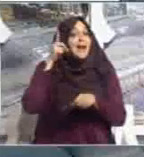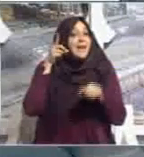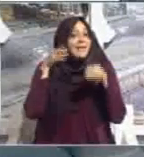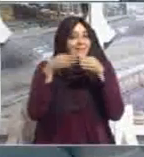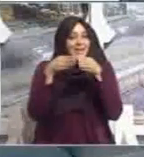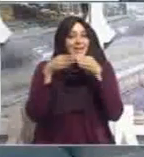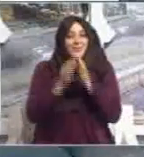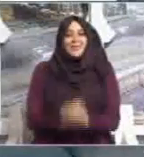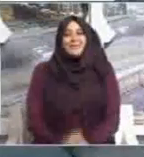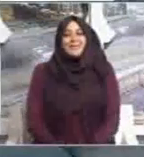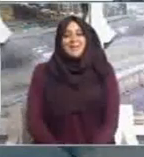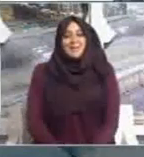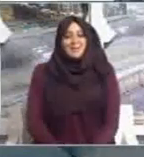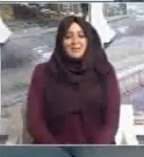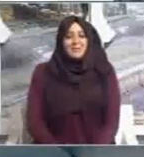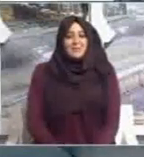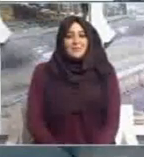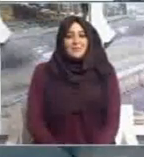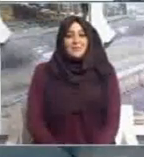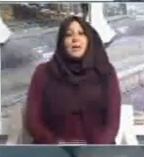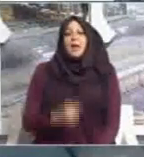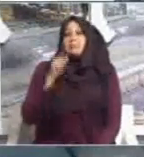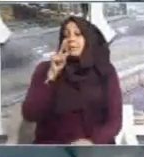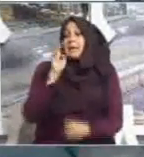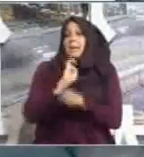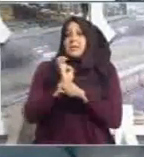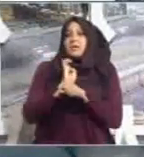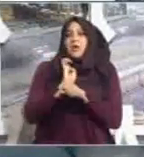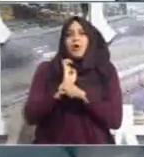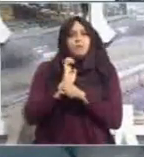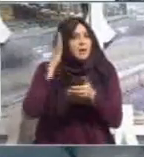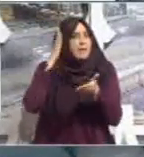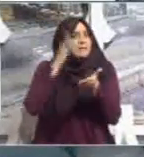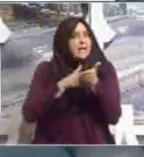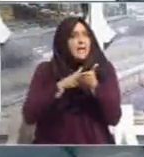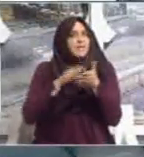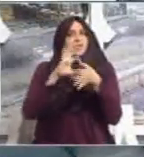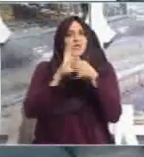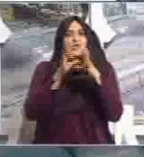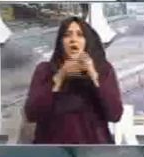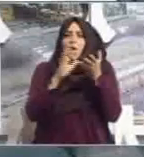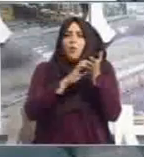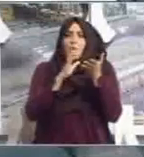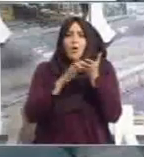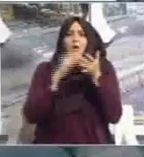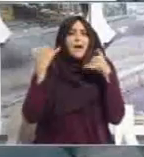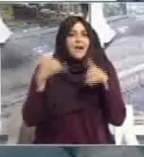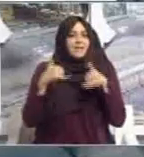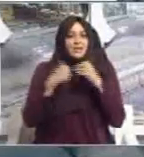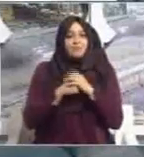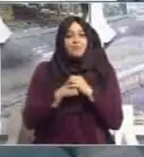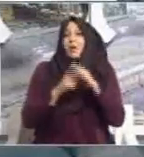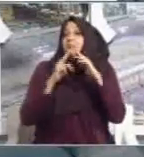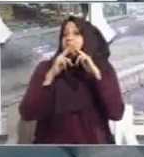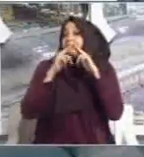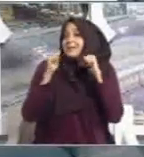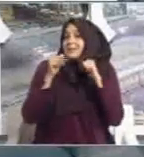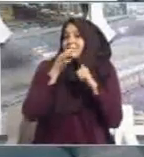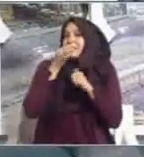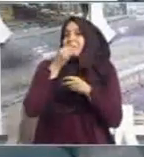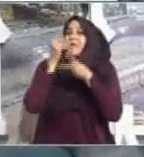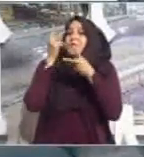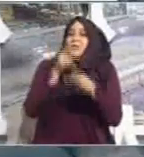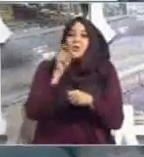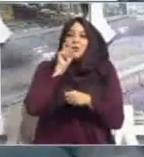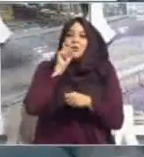هل سألوا التي تأتيكم مباشرة من قناة القرآن الكريم من الجزائر. في البداية نرحب بفضيلة